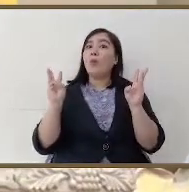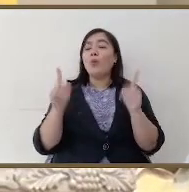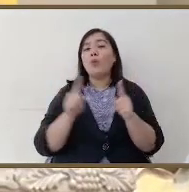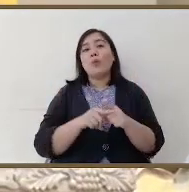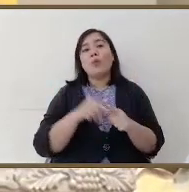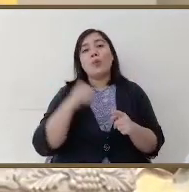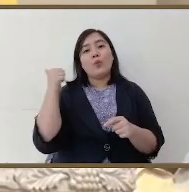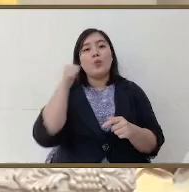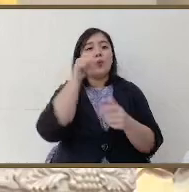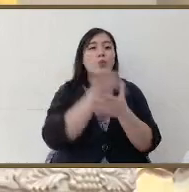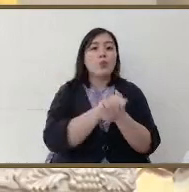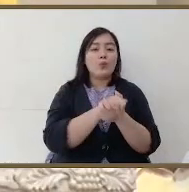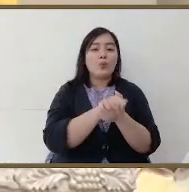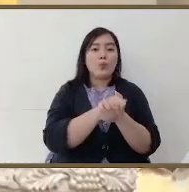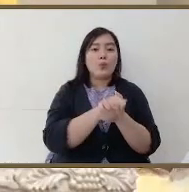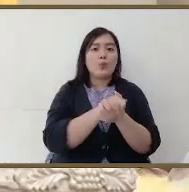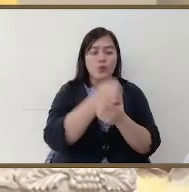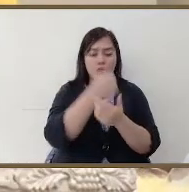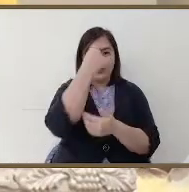Do you understand, young people?